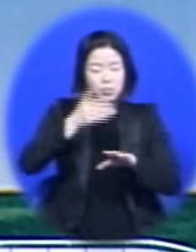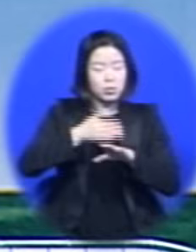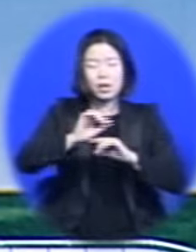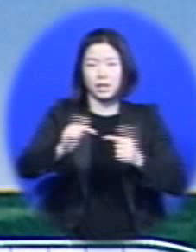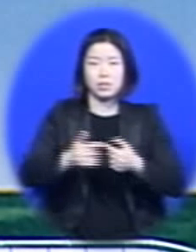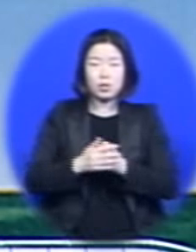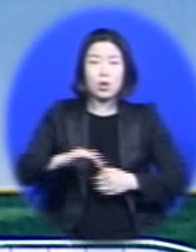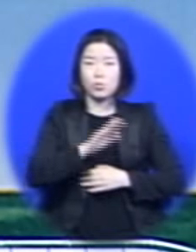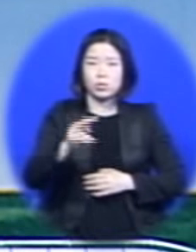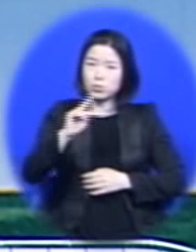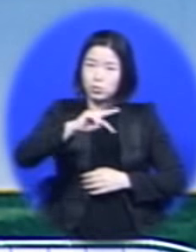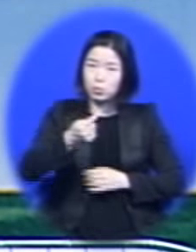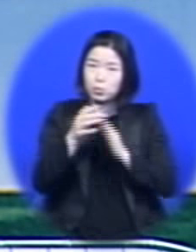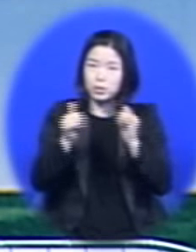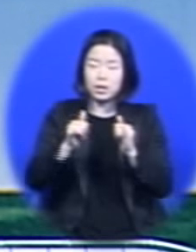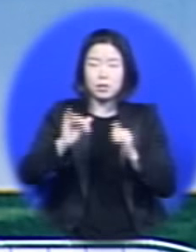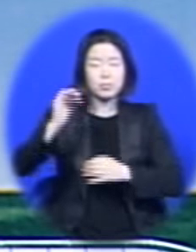우리는 무슨 도인이 되는 게 아닙니다.